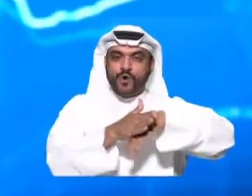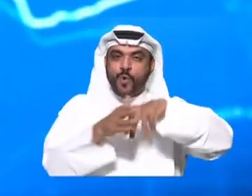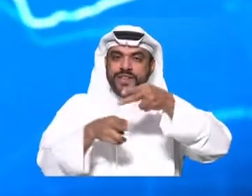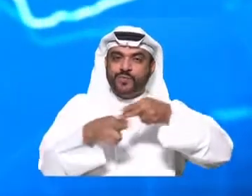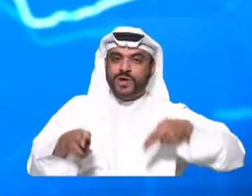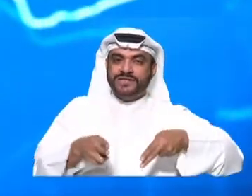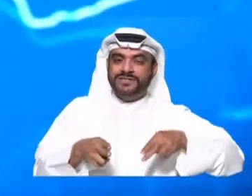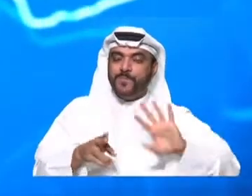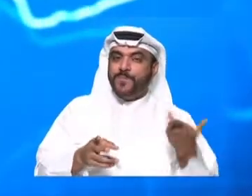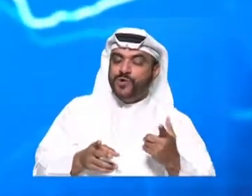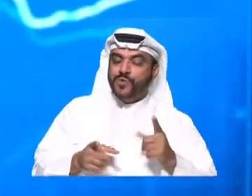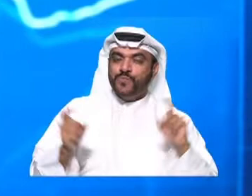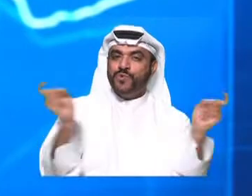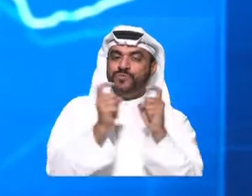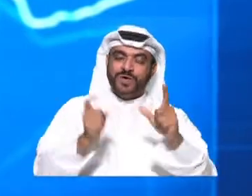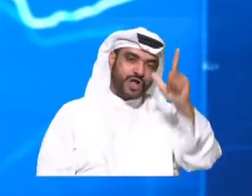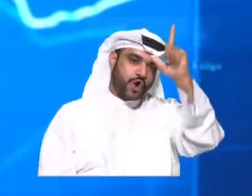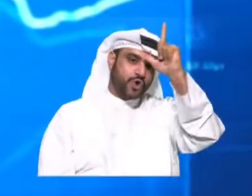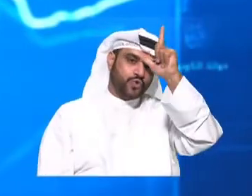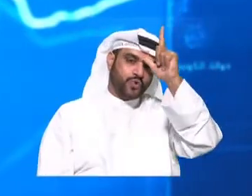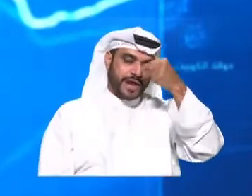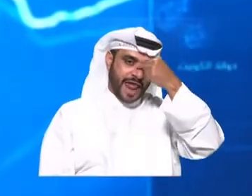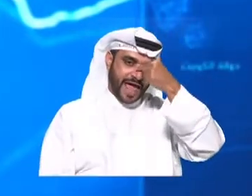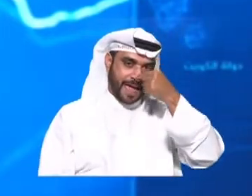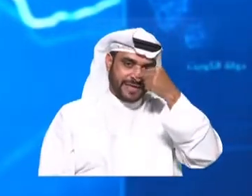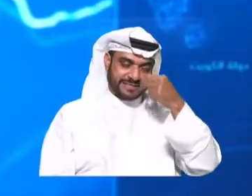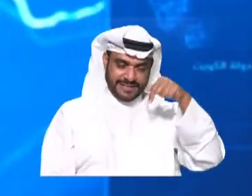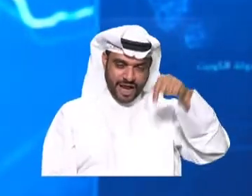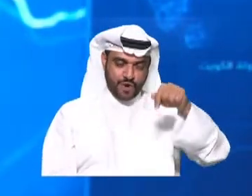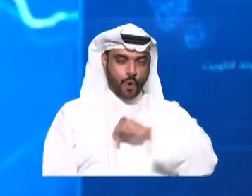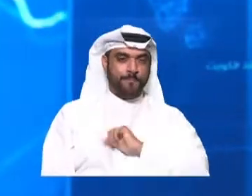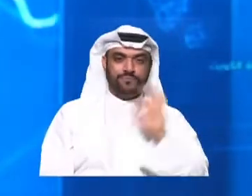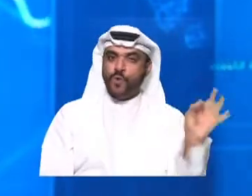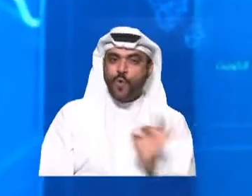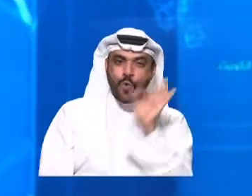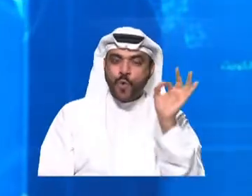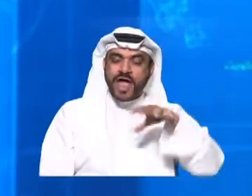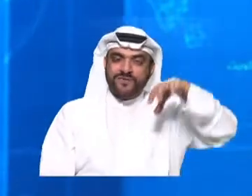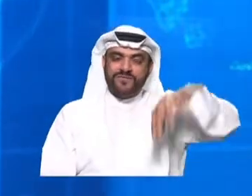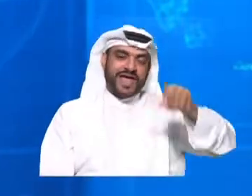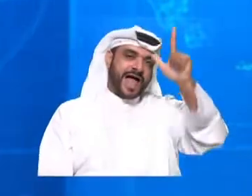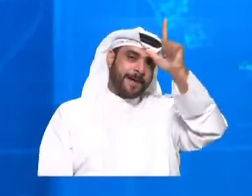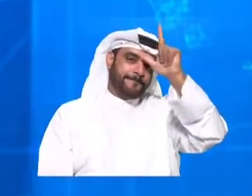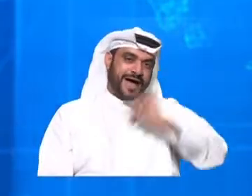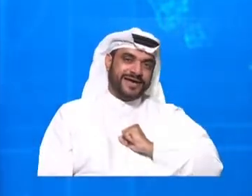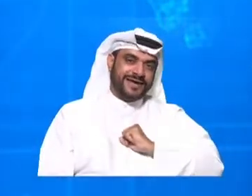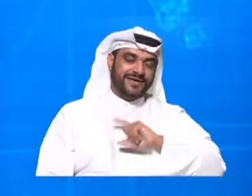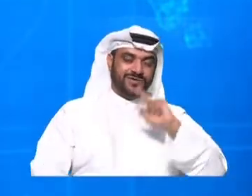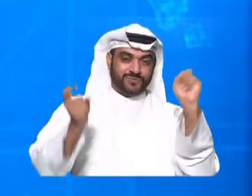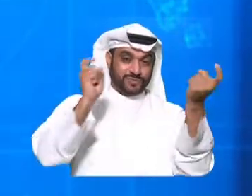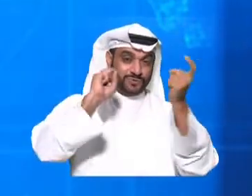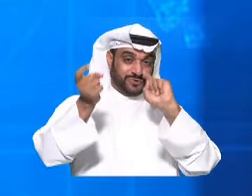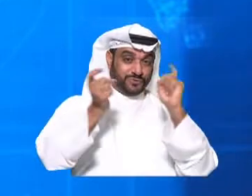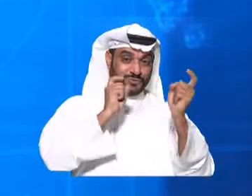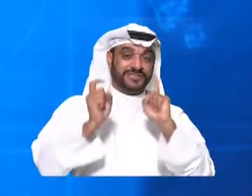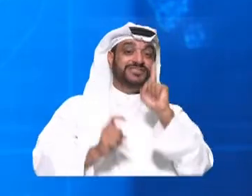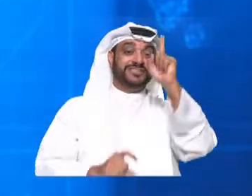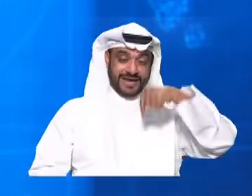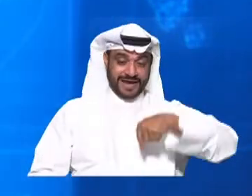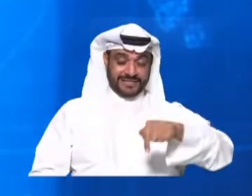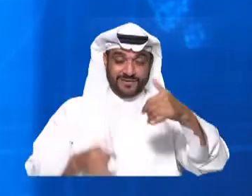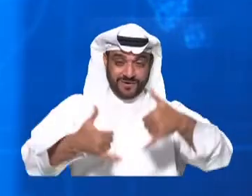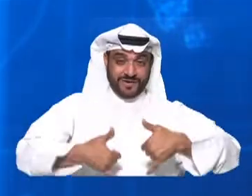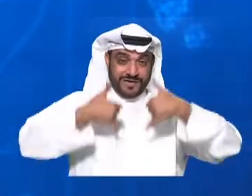أمام مضيفي المنتخب الأردني اليوم الخميس على استاد عمان الدولي، وذلك ضمن منافسات الجولة الثالثة من التصفيات